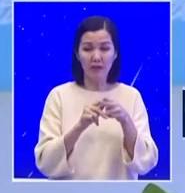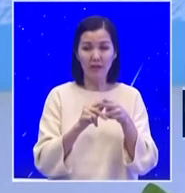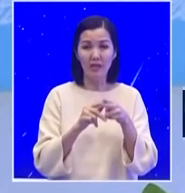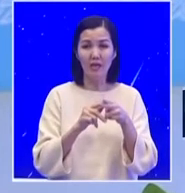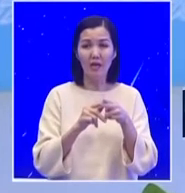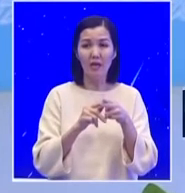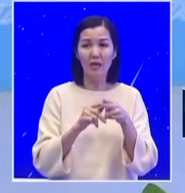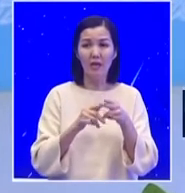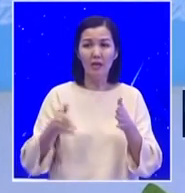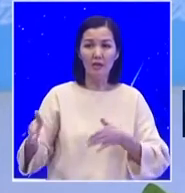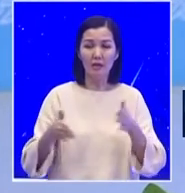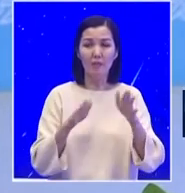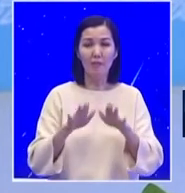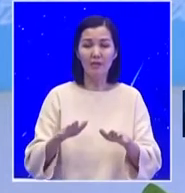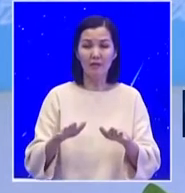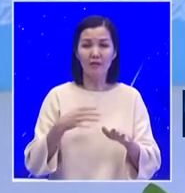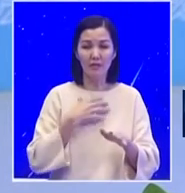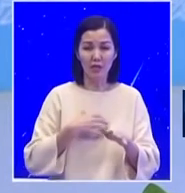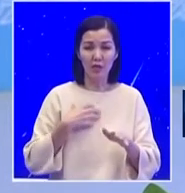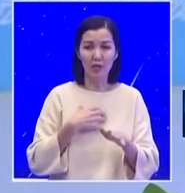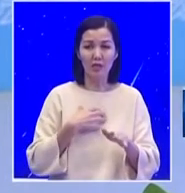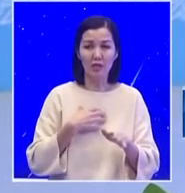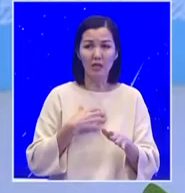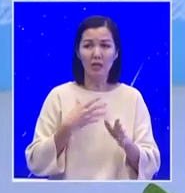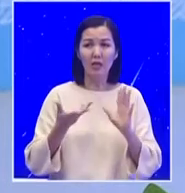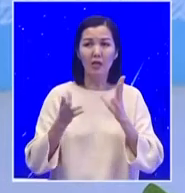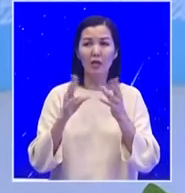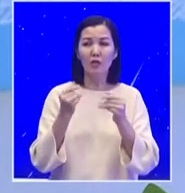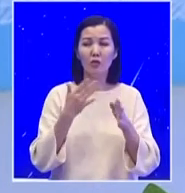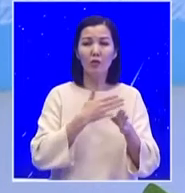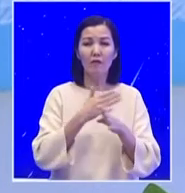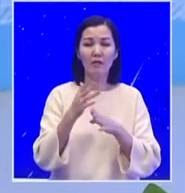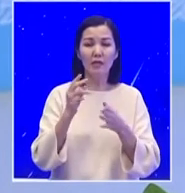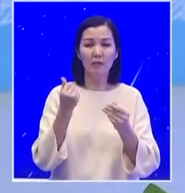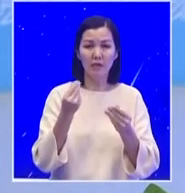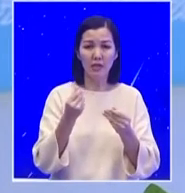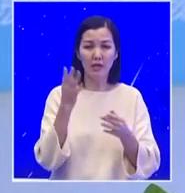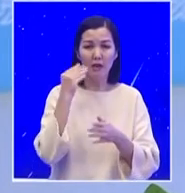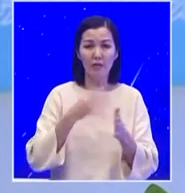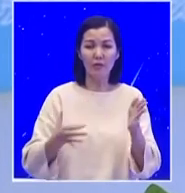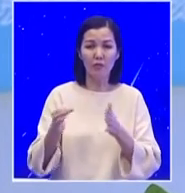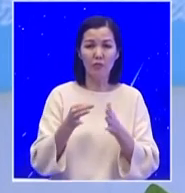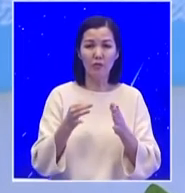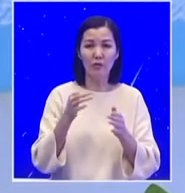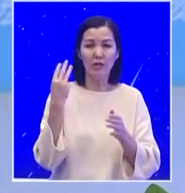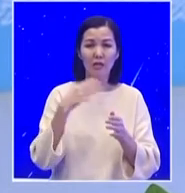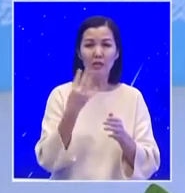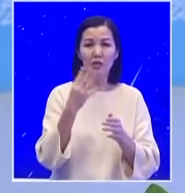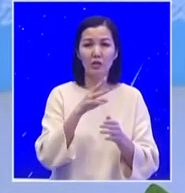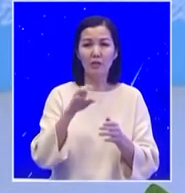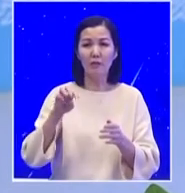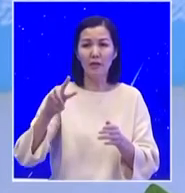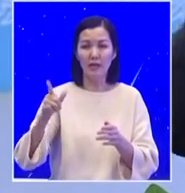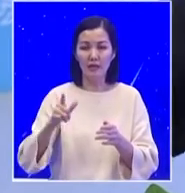6500 дорог местного значения. И сколько выделяем деньги? Алматинская область ежегодно выделяет 34